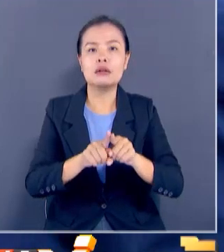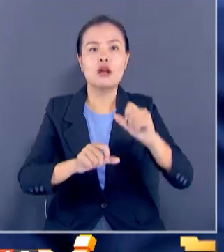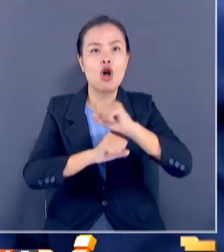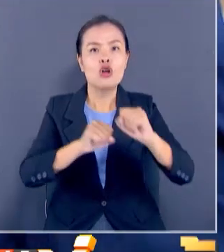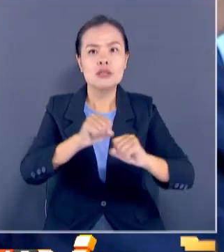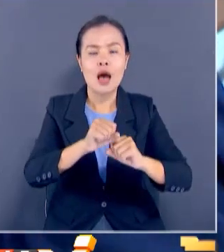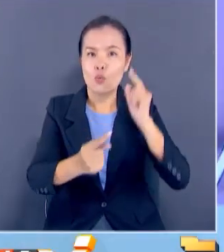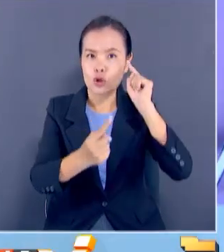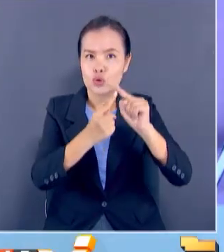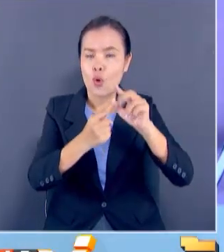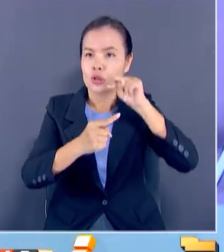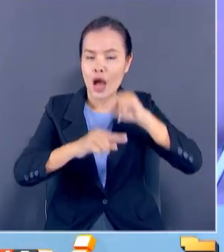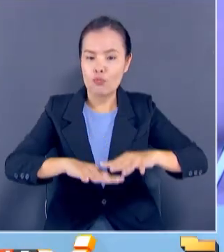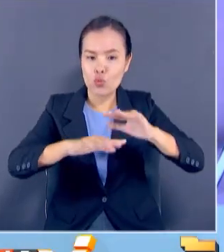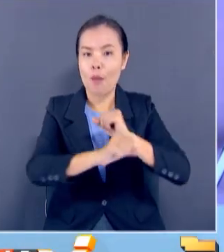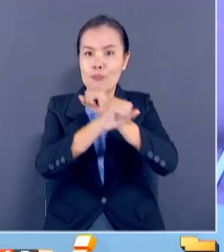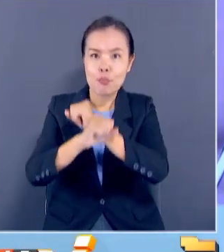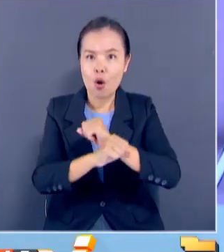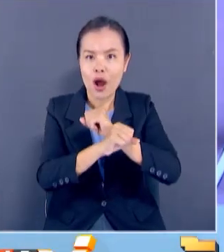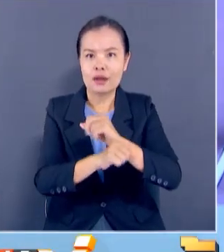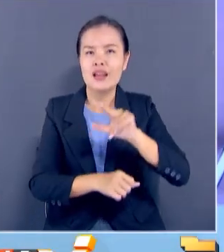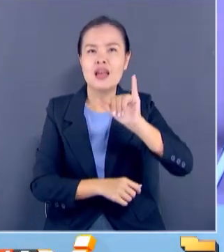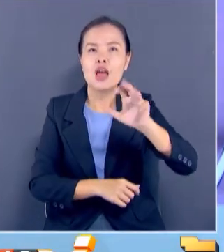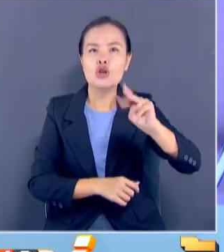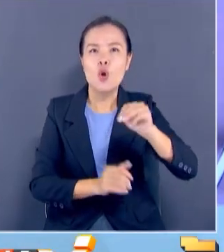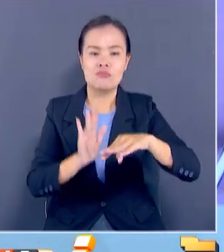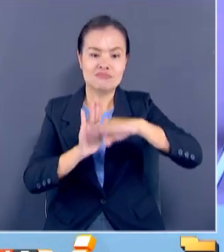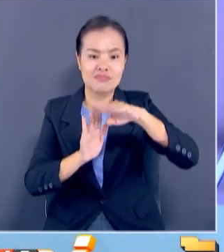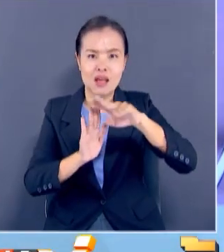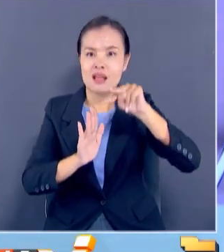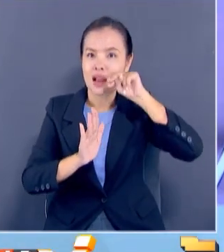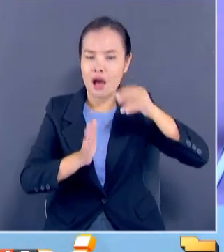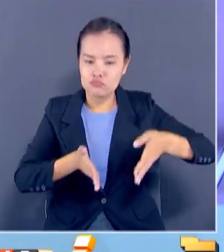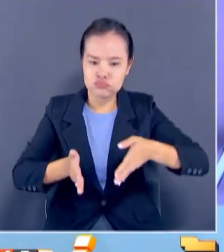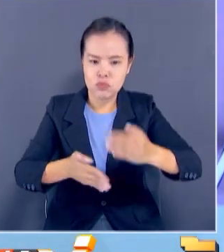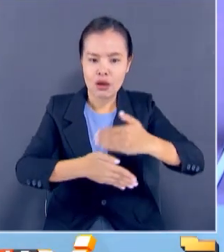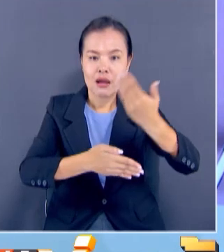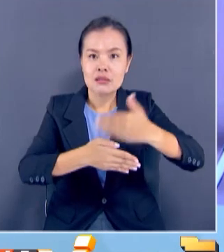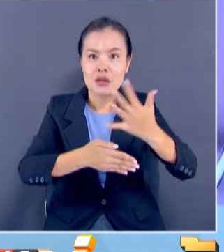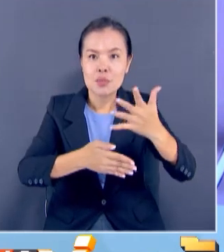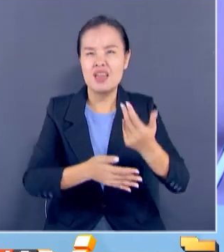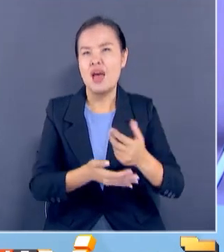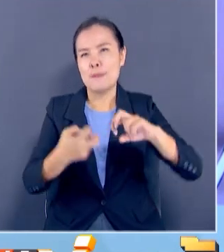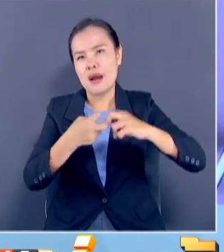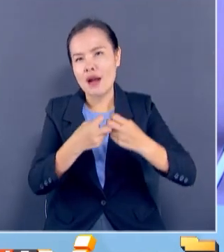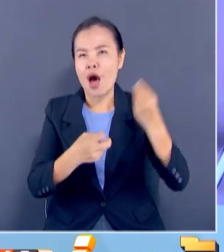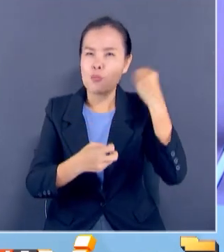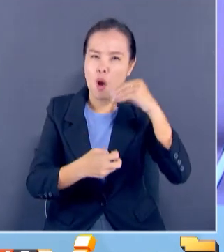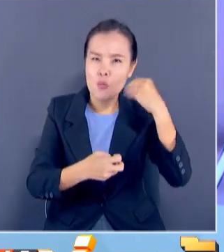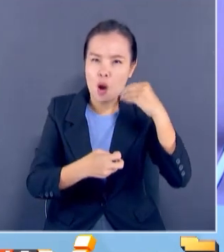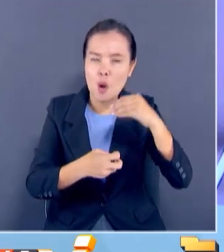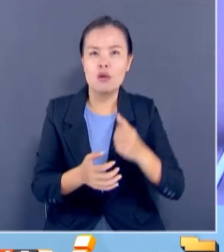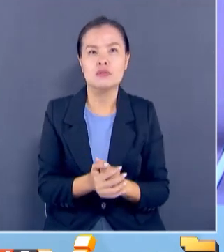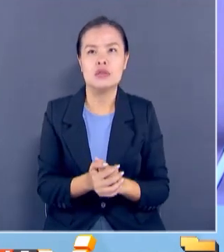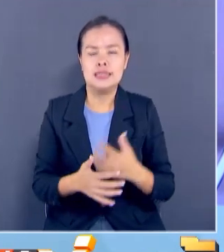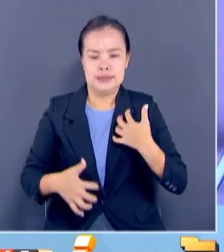ด้วยวัตถุประสงค์เพื่อป้องกันน้ำท่วมเพราะว่าลำน้ำยมเนี่ยเป็นเส้นเดียวที่ไม่มีเขื่อนและตลอดระยะเวลาที่ผ่านมาเนี่ยเกิดปัญหาน้ำท่วมเป็นปัญหาซ้ำซากและ